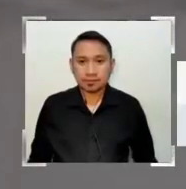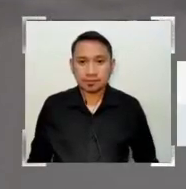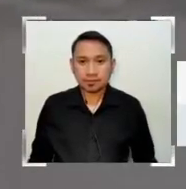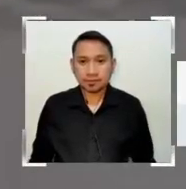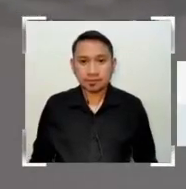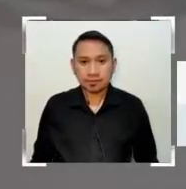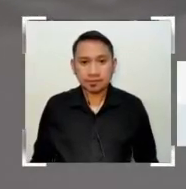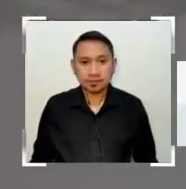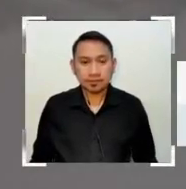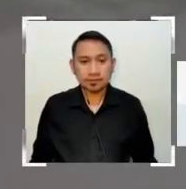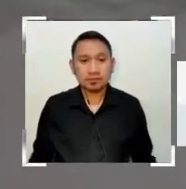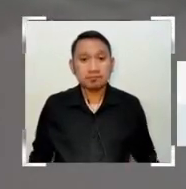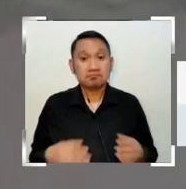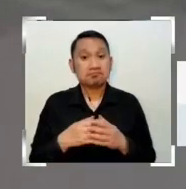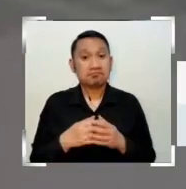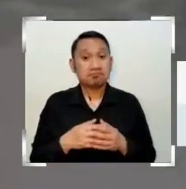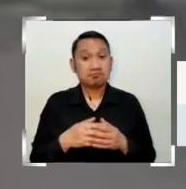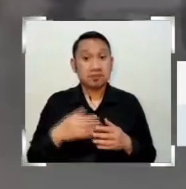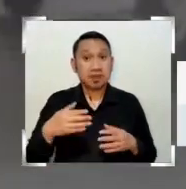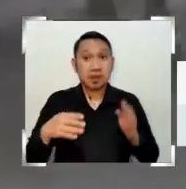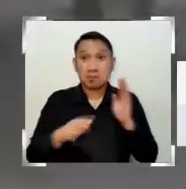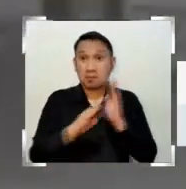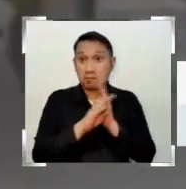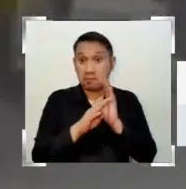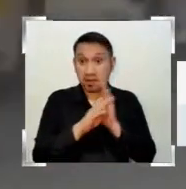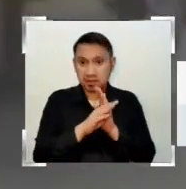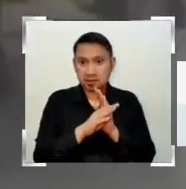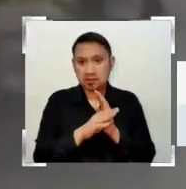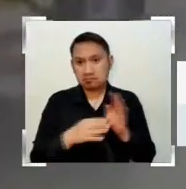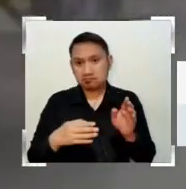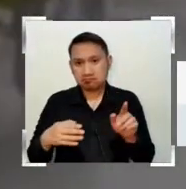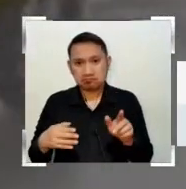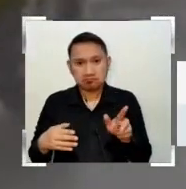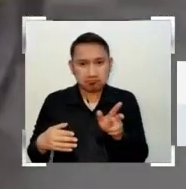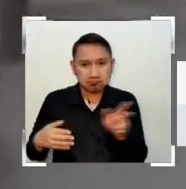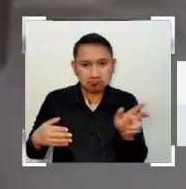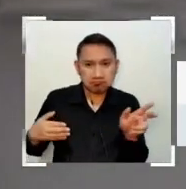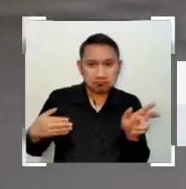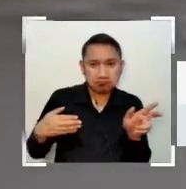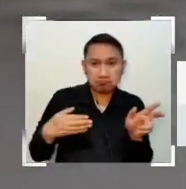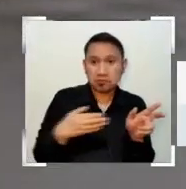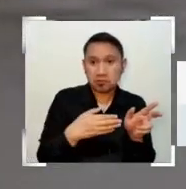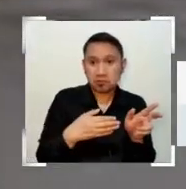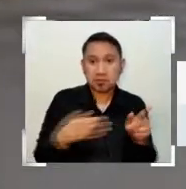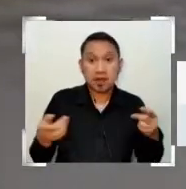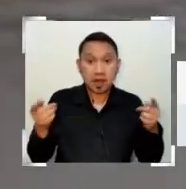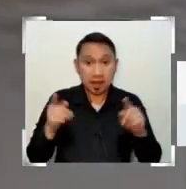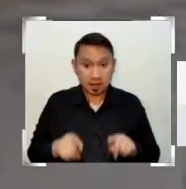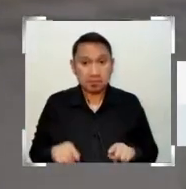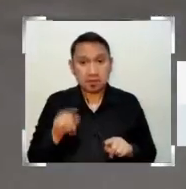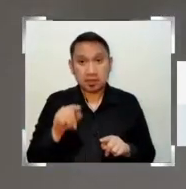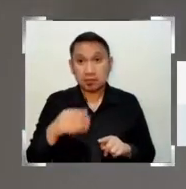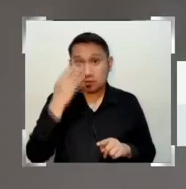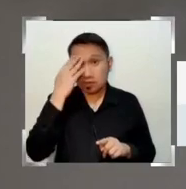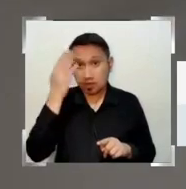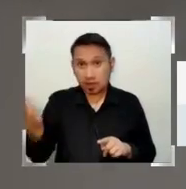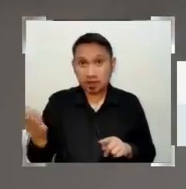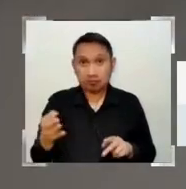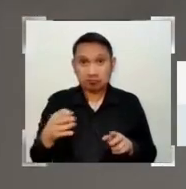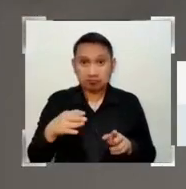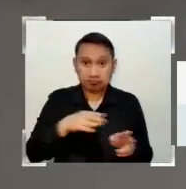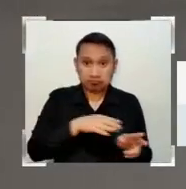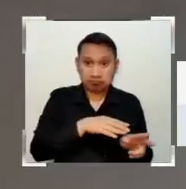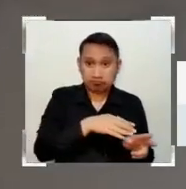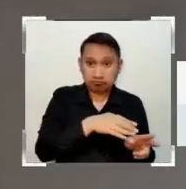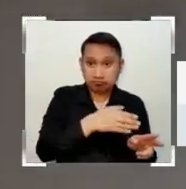Pagbangga na isang bus sa likod ng sinusundang multicab ng barangay sa San Jose del Monte, Bulacan. Tumilapon ang isang sakay ng multicab